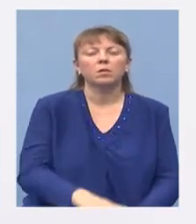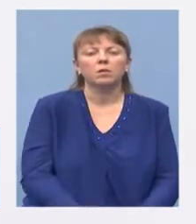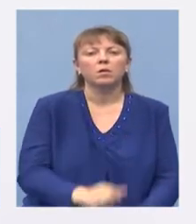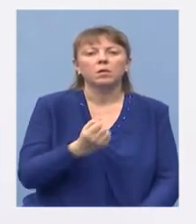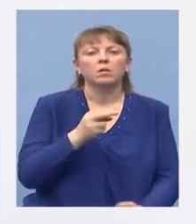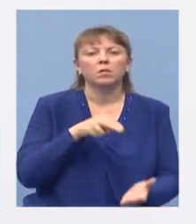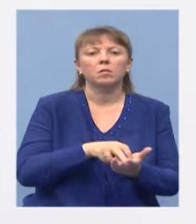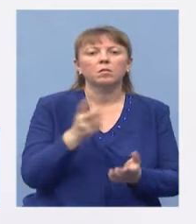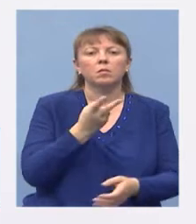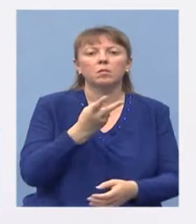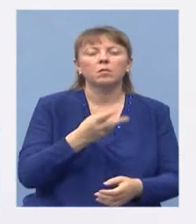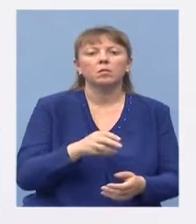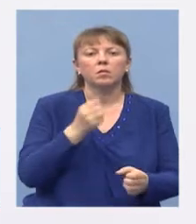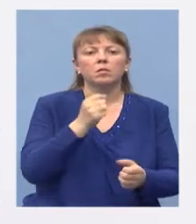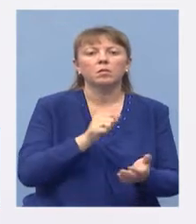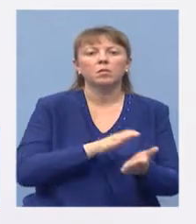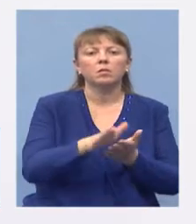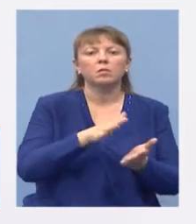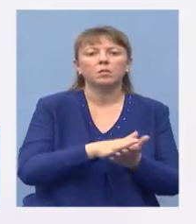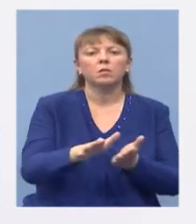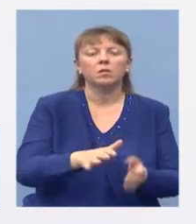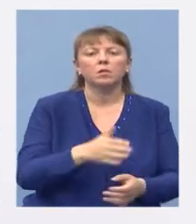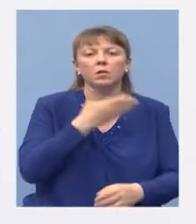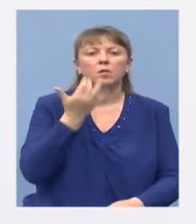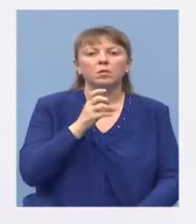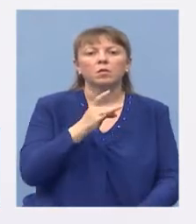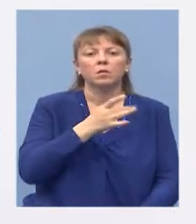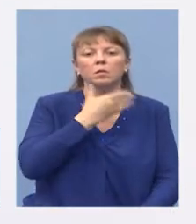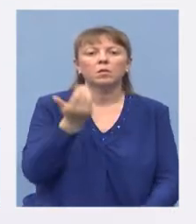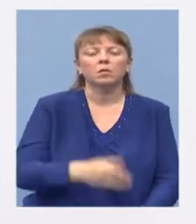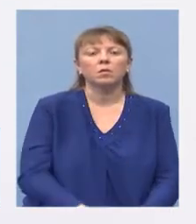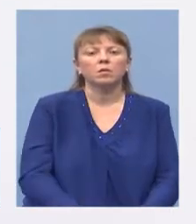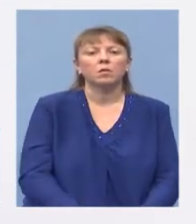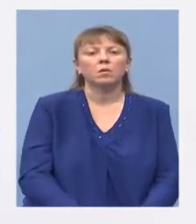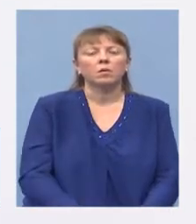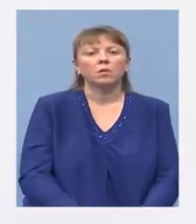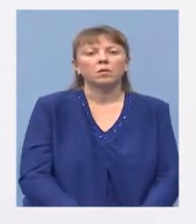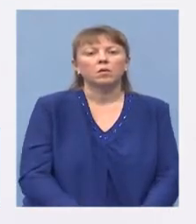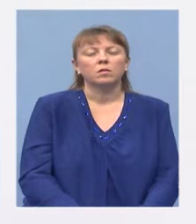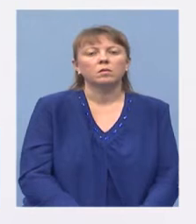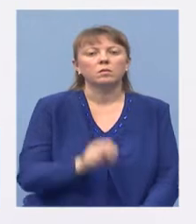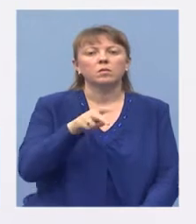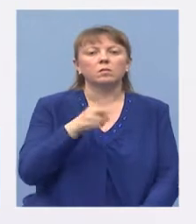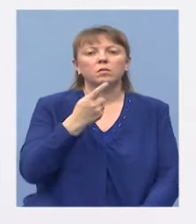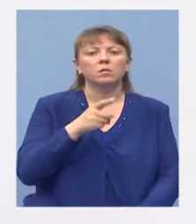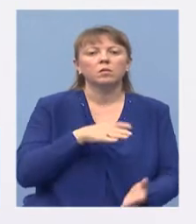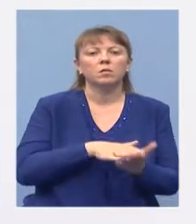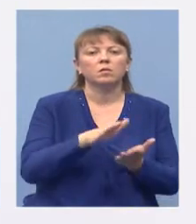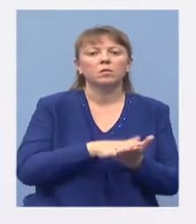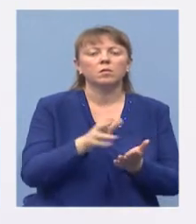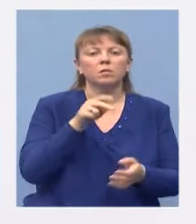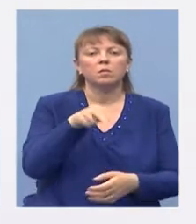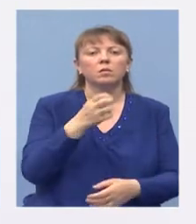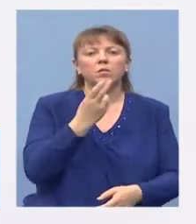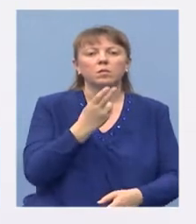нужно прийти и распечатать. Да? У многих нет принтеров, и они вот для того, чтобы получить один документ на одном листе, приходят в